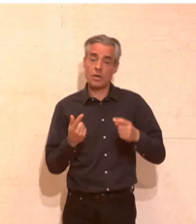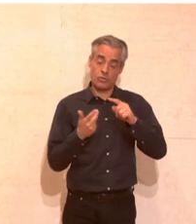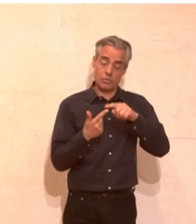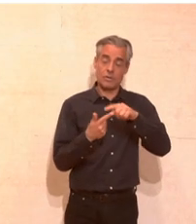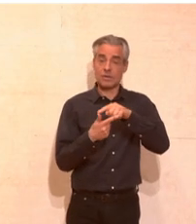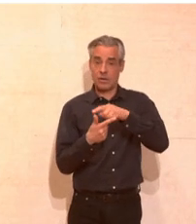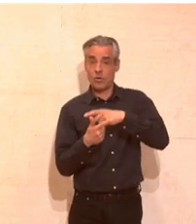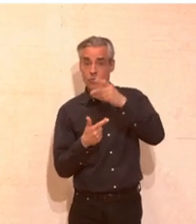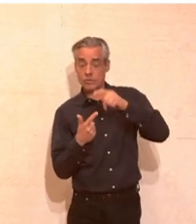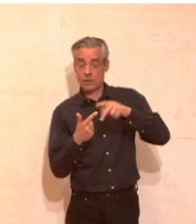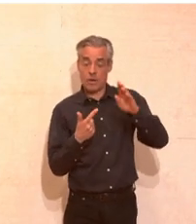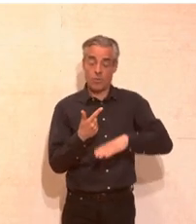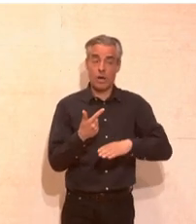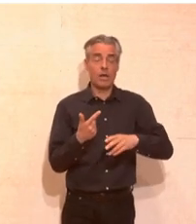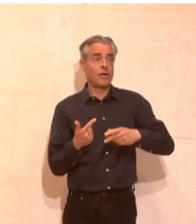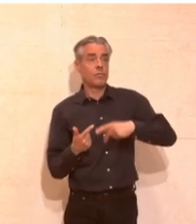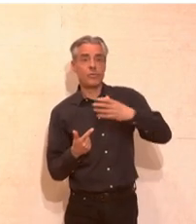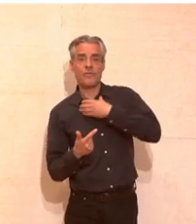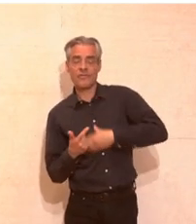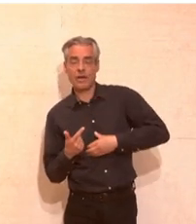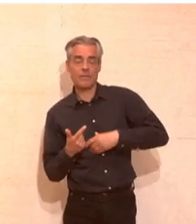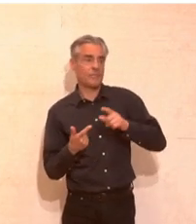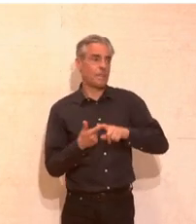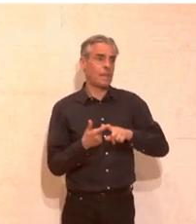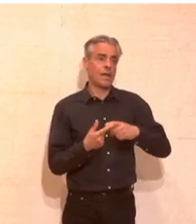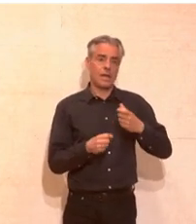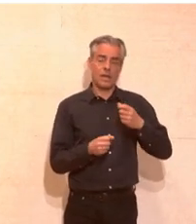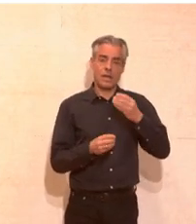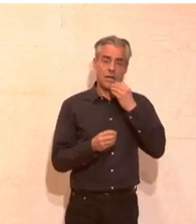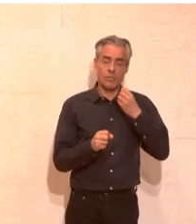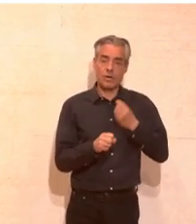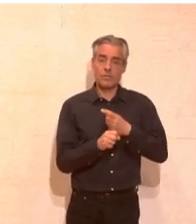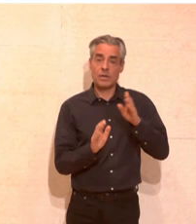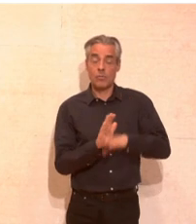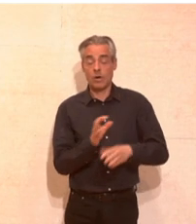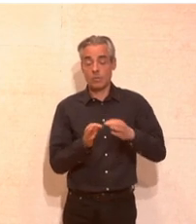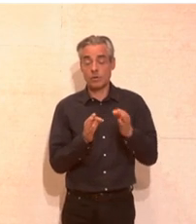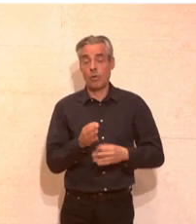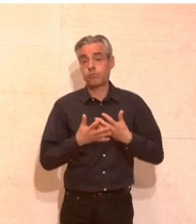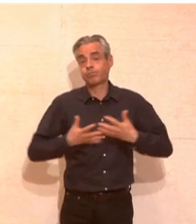bien, on va voir qu'on va avoir plus faim et qu'on va moins éliminer les aliments, donc on grossit.